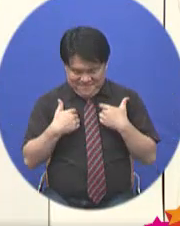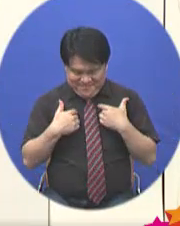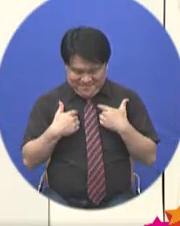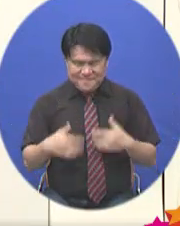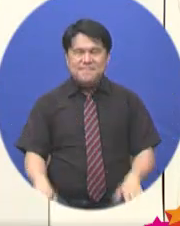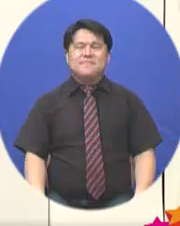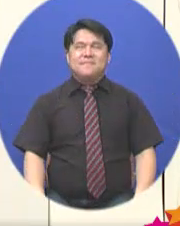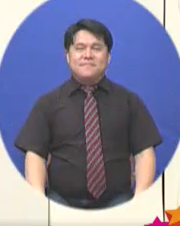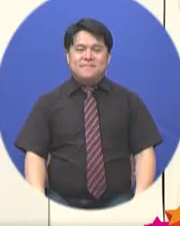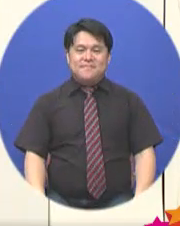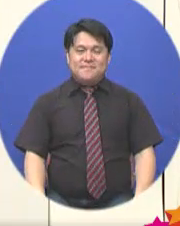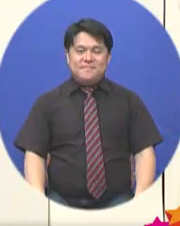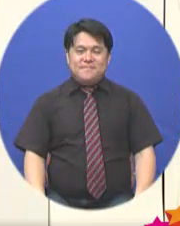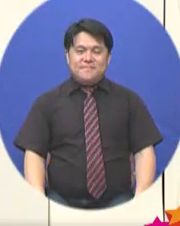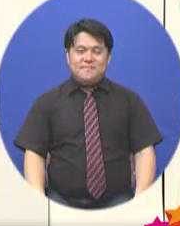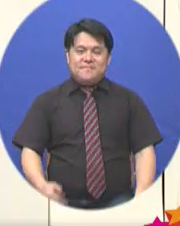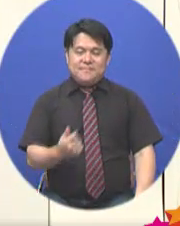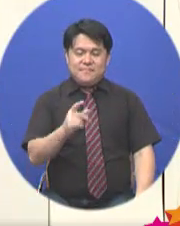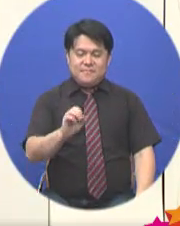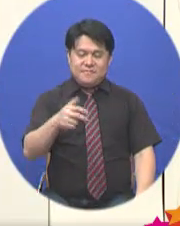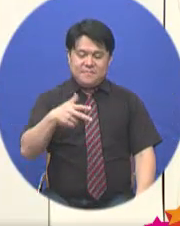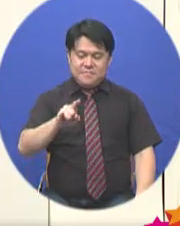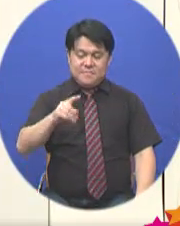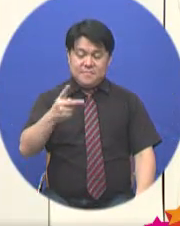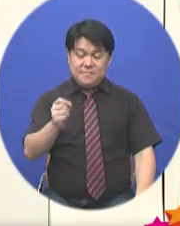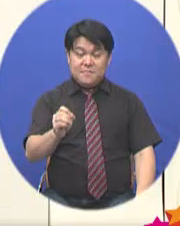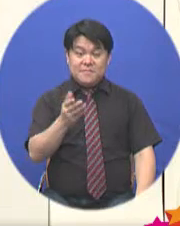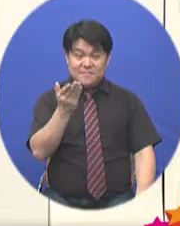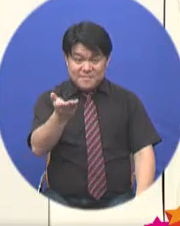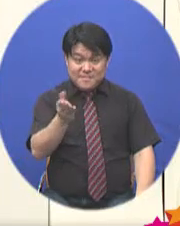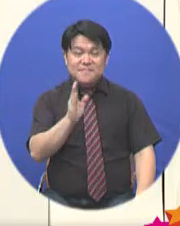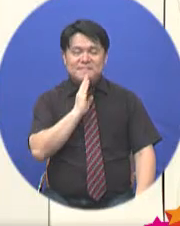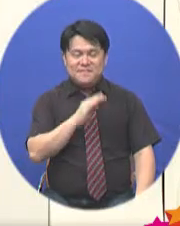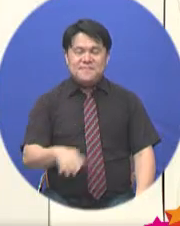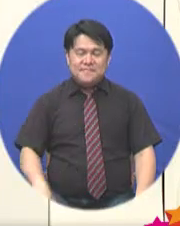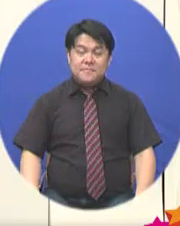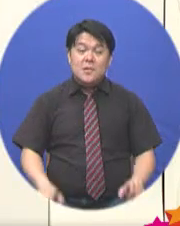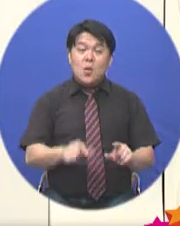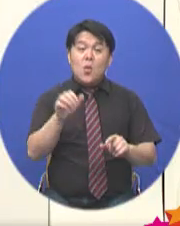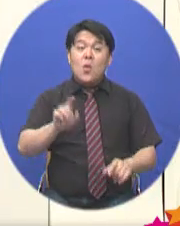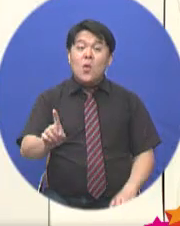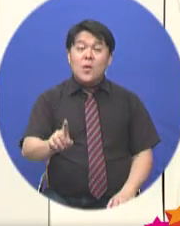황재룡님. 예, 반갑습니다. 네, 황재룡님. 예, 예. 네